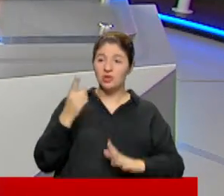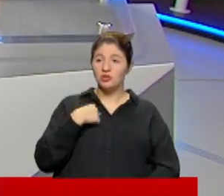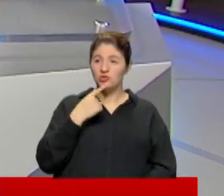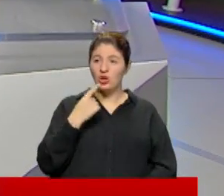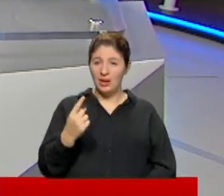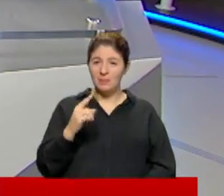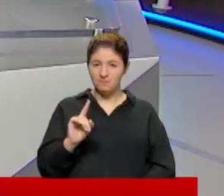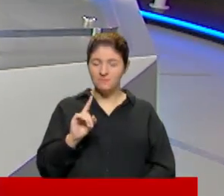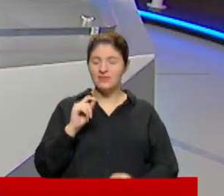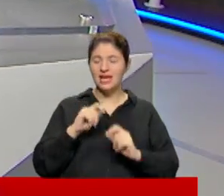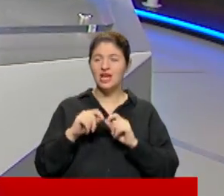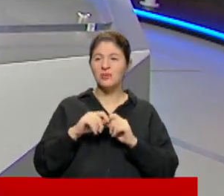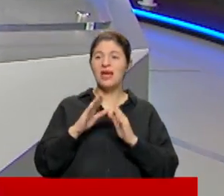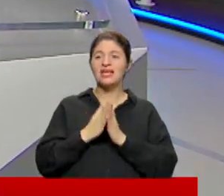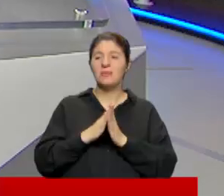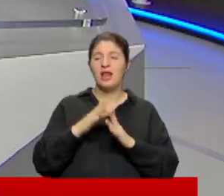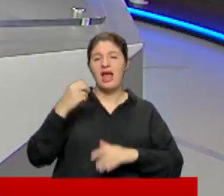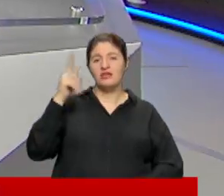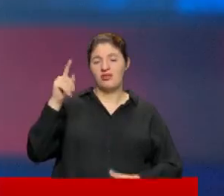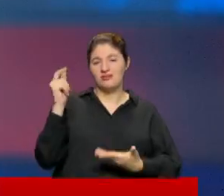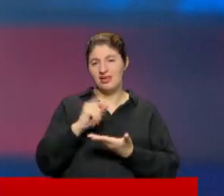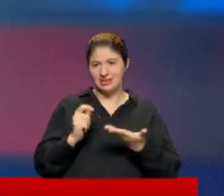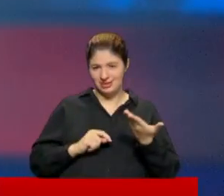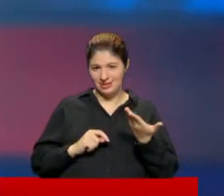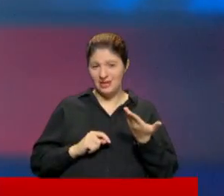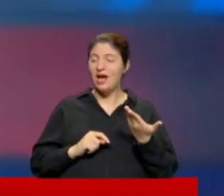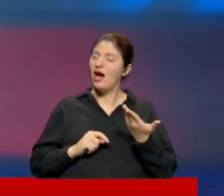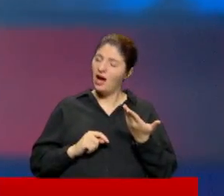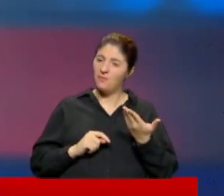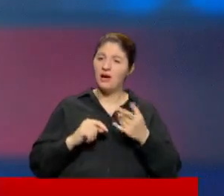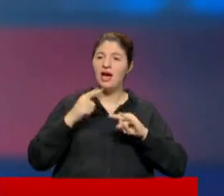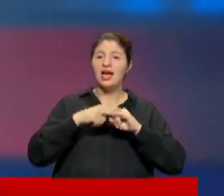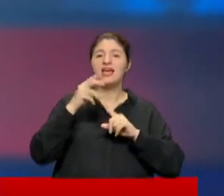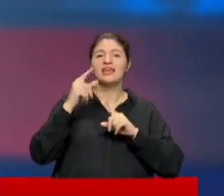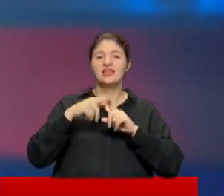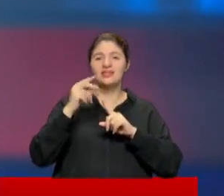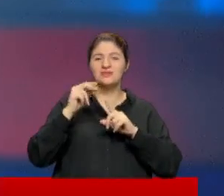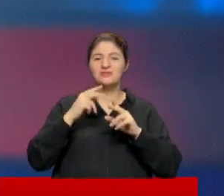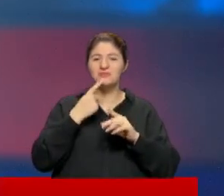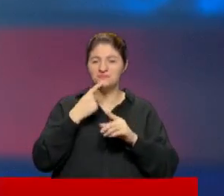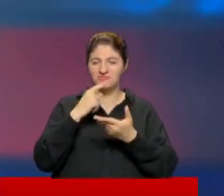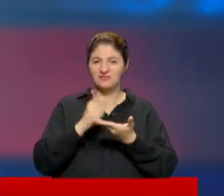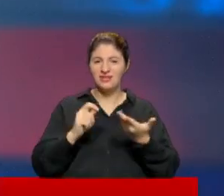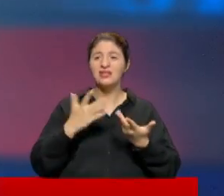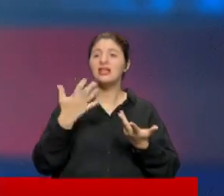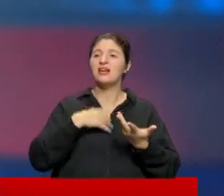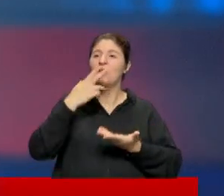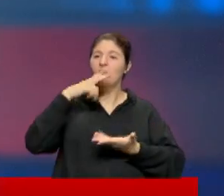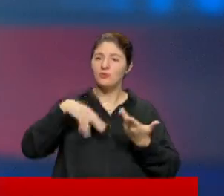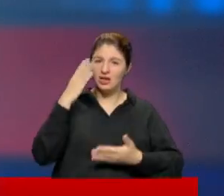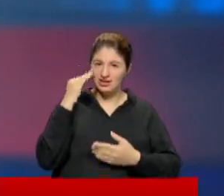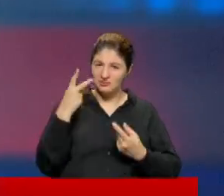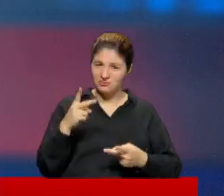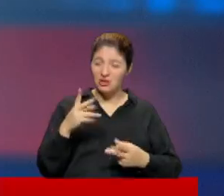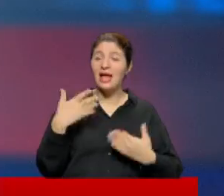söylemiştim ekonominin kitabını Recep Tayyip Erdoğan yazdı ama hid dilinde yazdı Ne kendisi okuyup